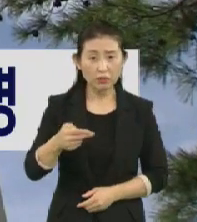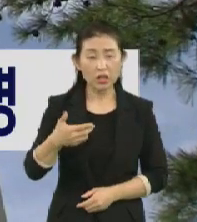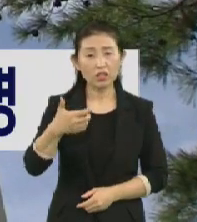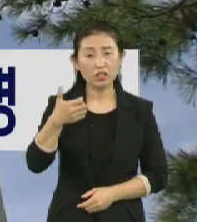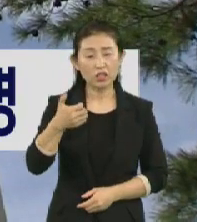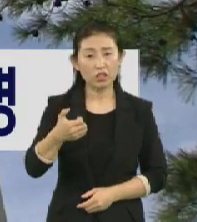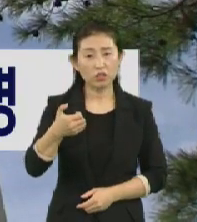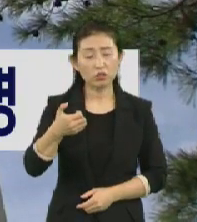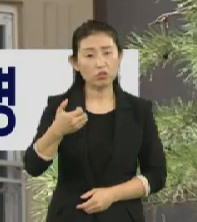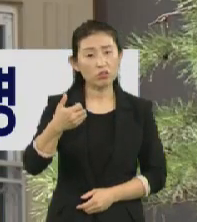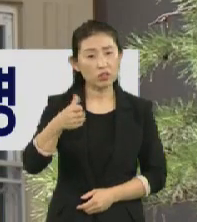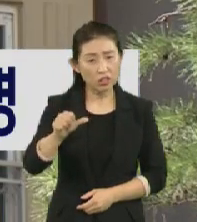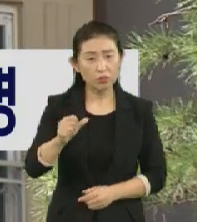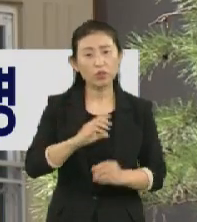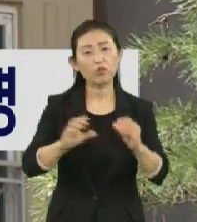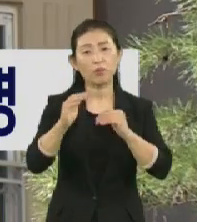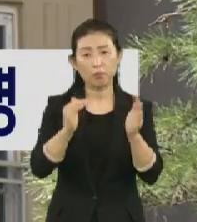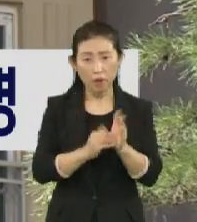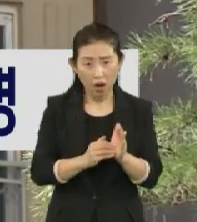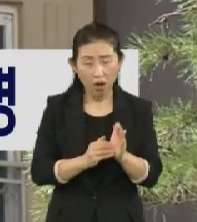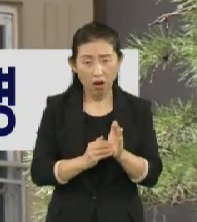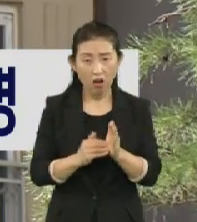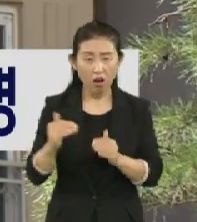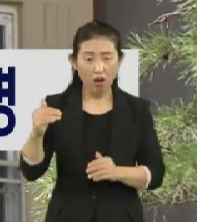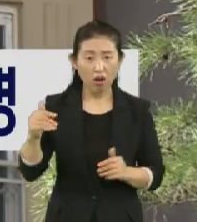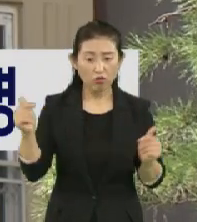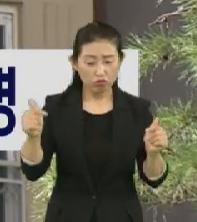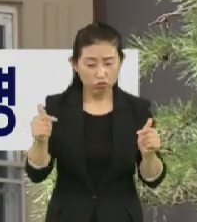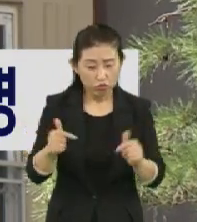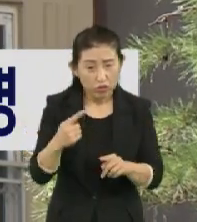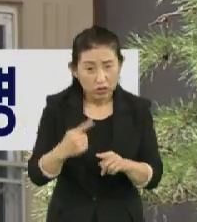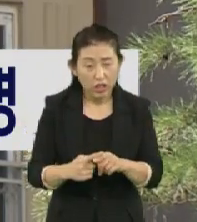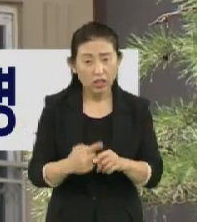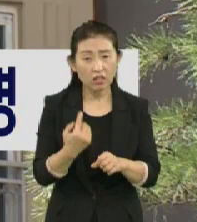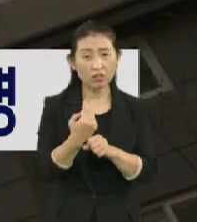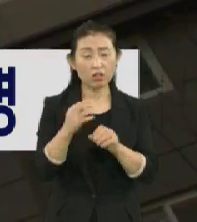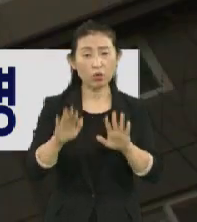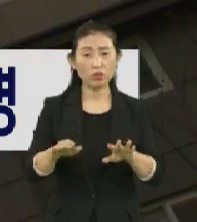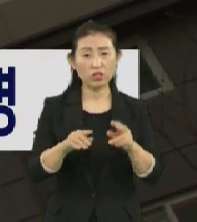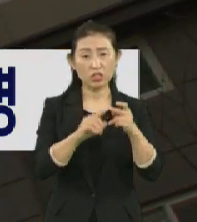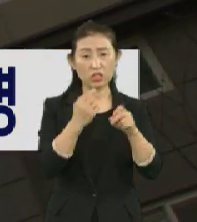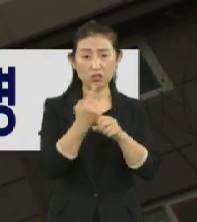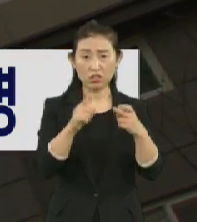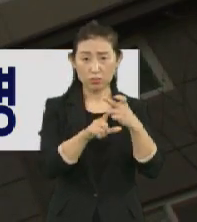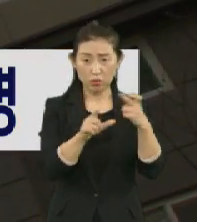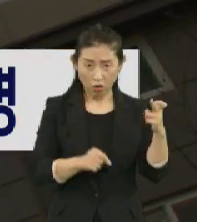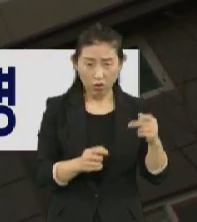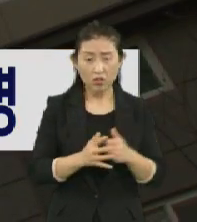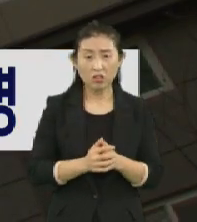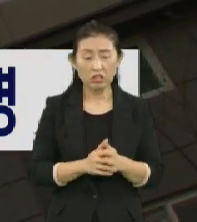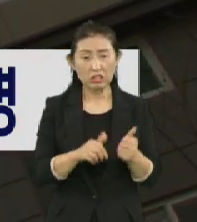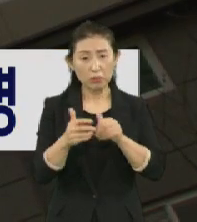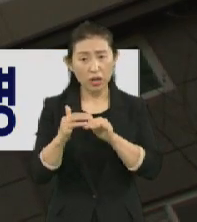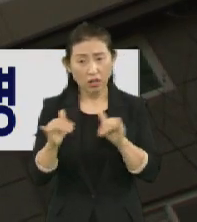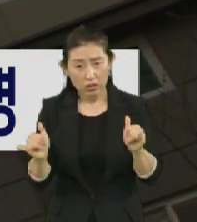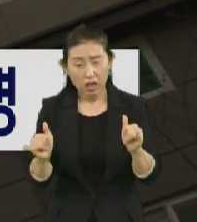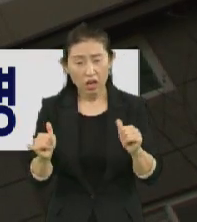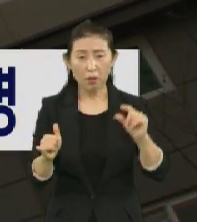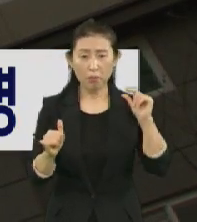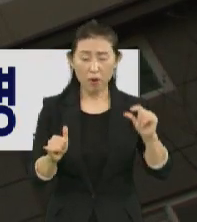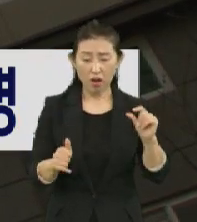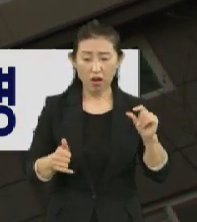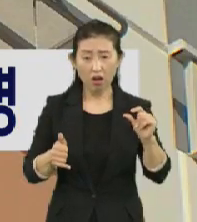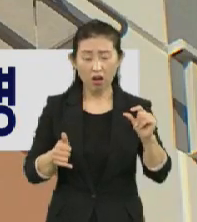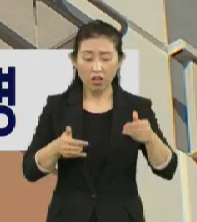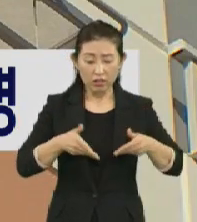65 명 증가한 것을 끝으로 감소세가 이어져 왔고 지난해 12월에는 지역 내 사망자가 출생 자 보다